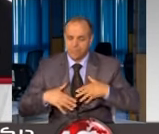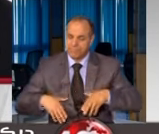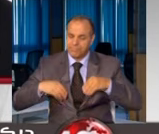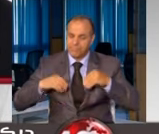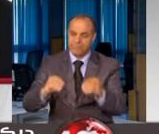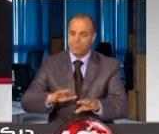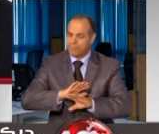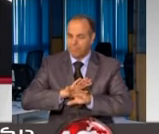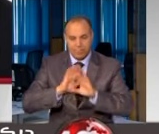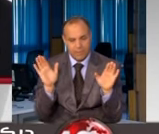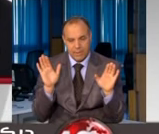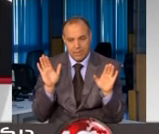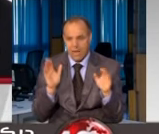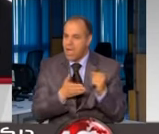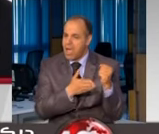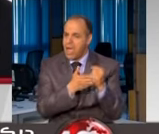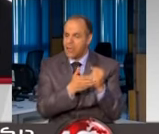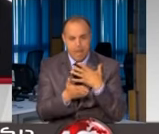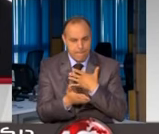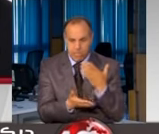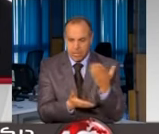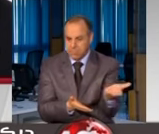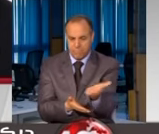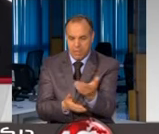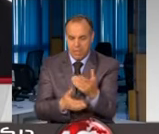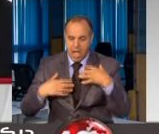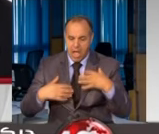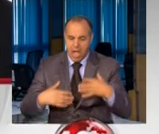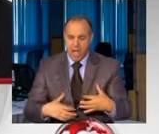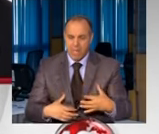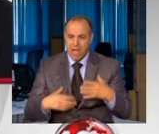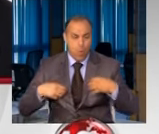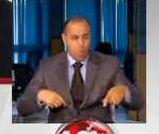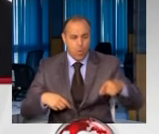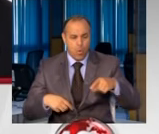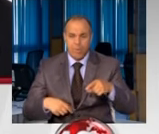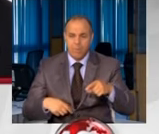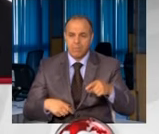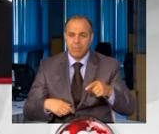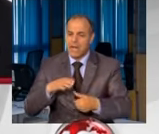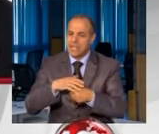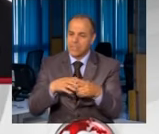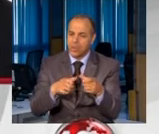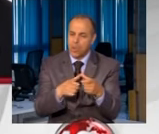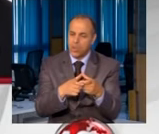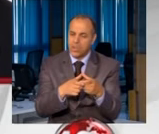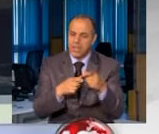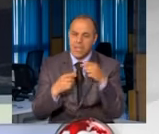عن مهمته لفائدة من يراه النواب مناسبا لرئاسة الكتلة.